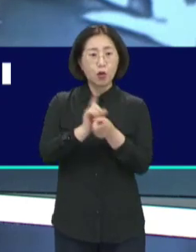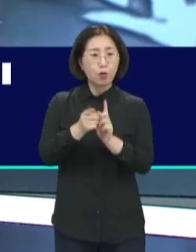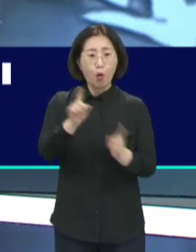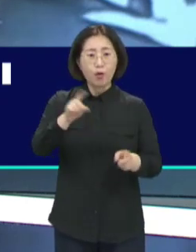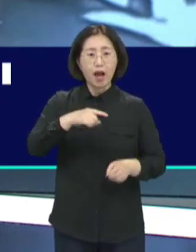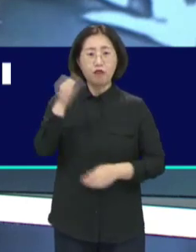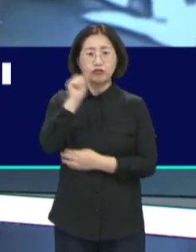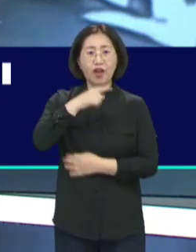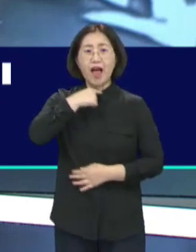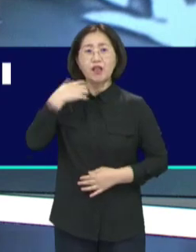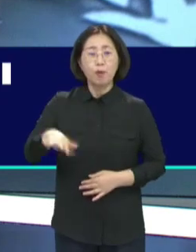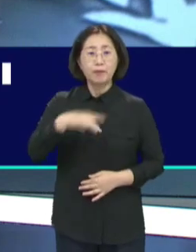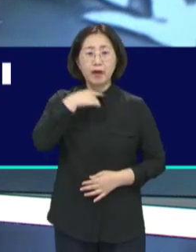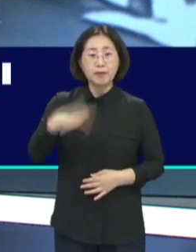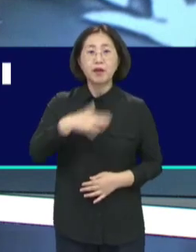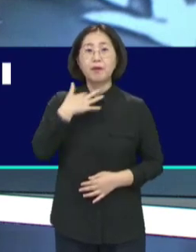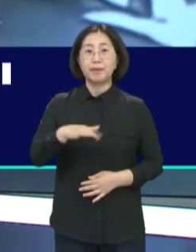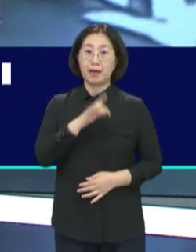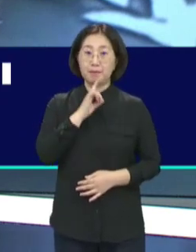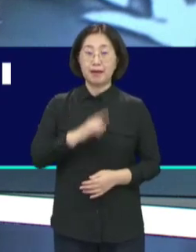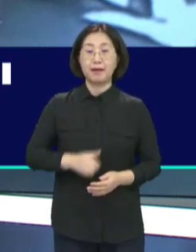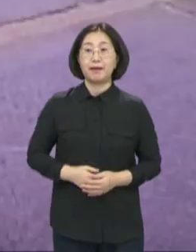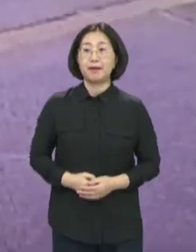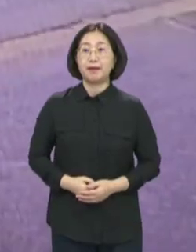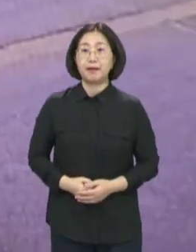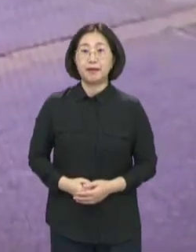있습니다. 이수복 기자의 보도입니다.